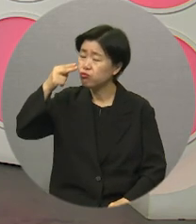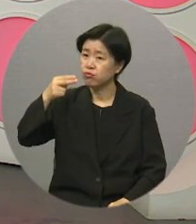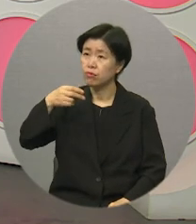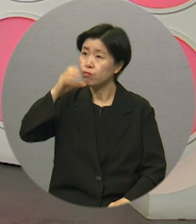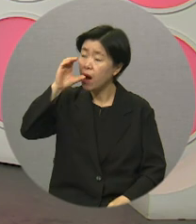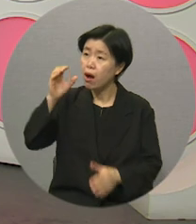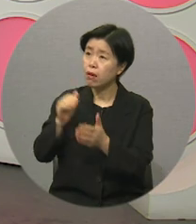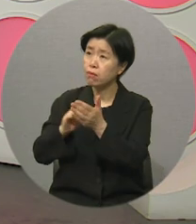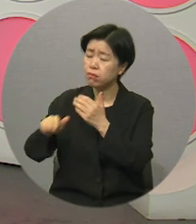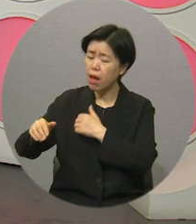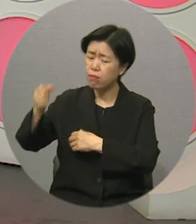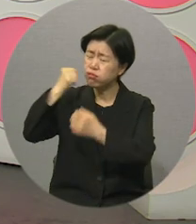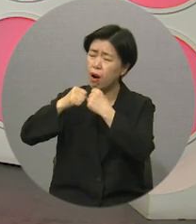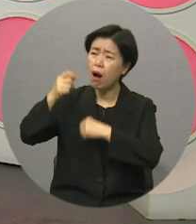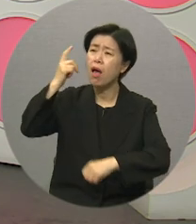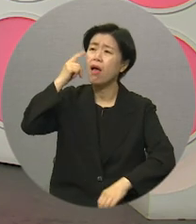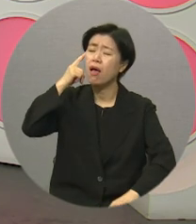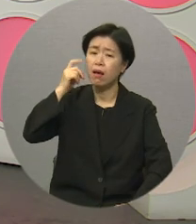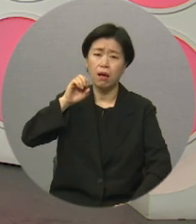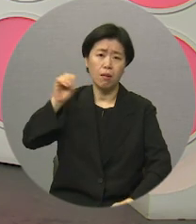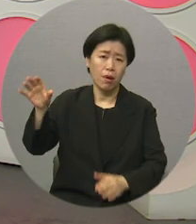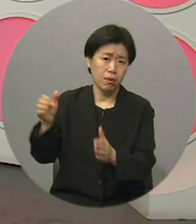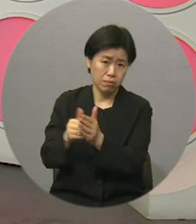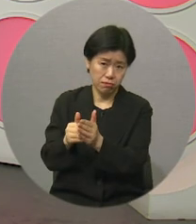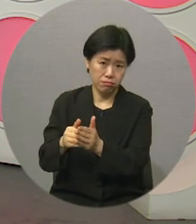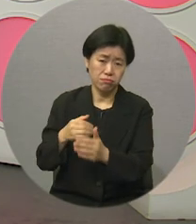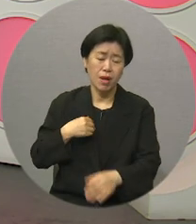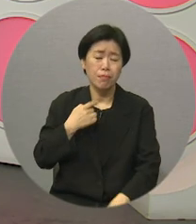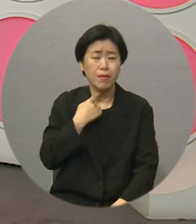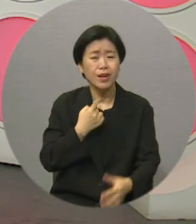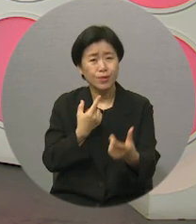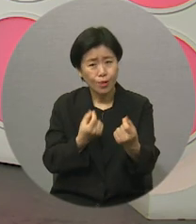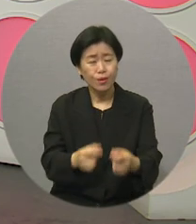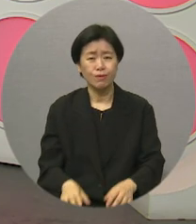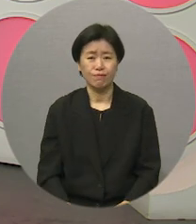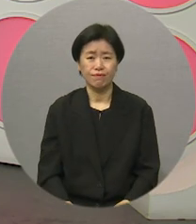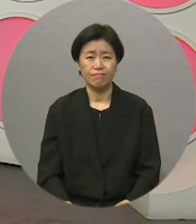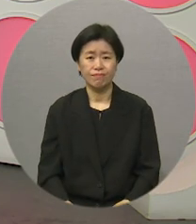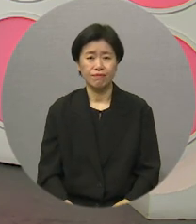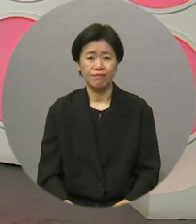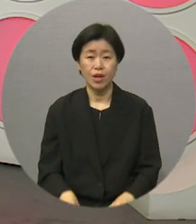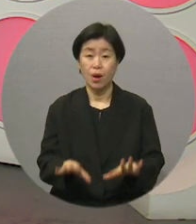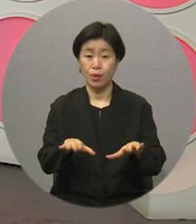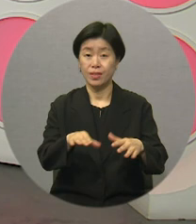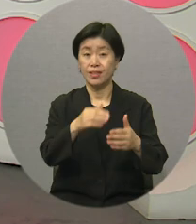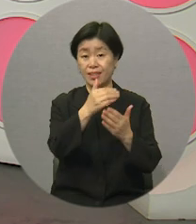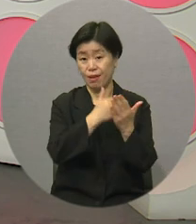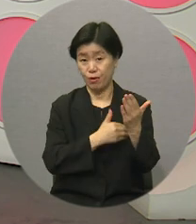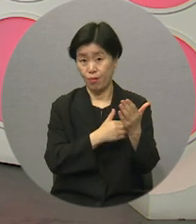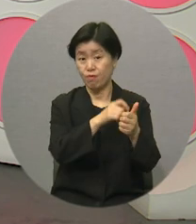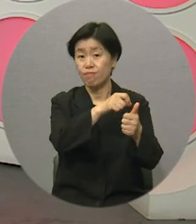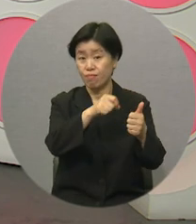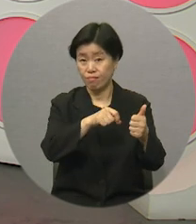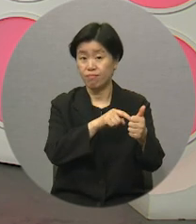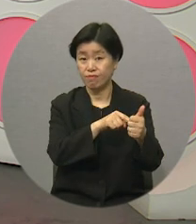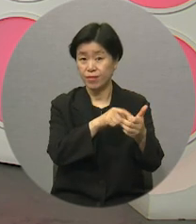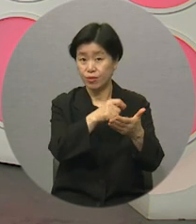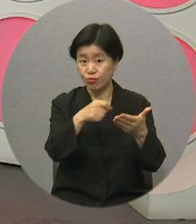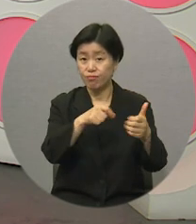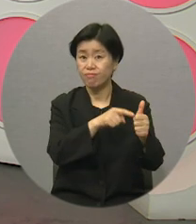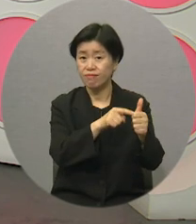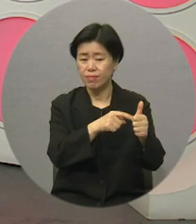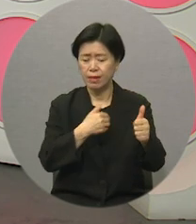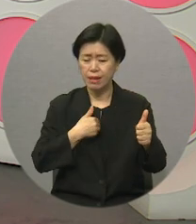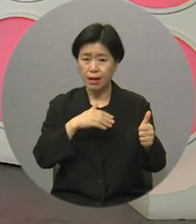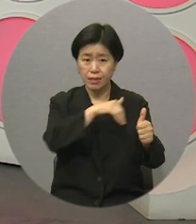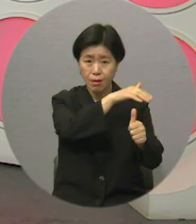살림들 다 때려부시냐 그랬는데 그러셨구나. 예, 그 참 감동 사연을 듣고 내 사연 같기도 하고 저도 많이